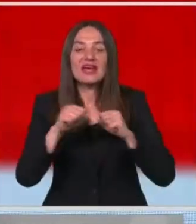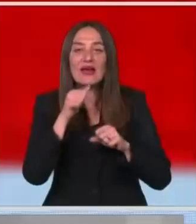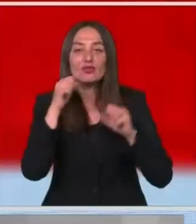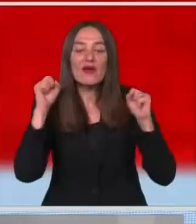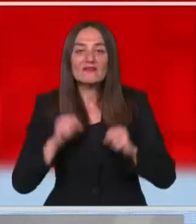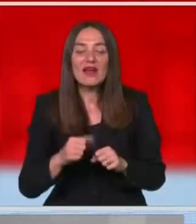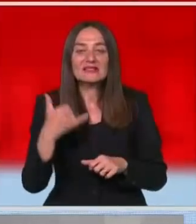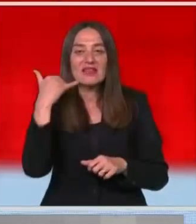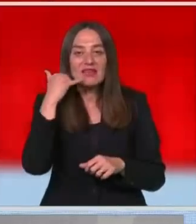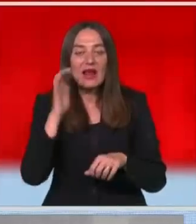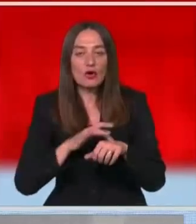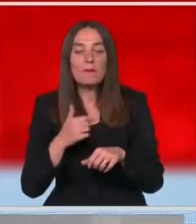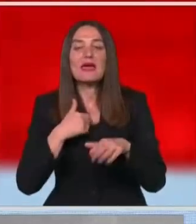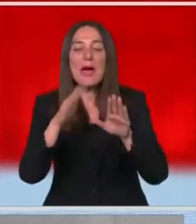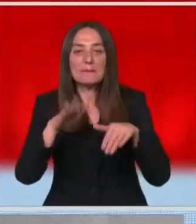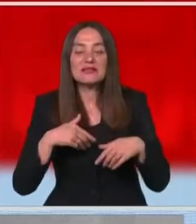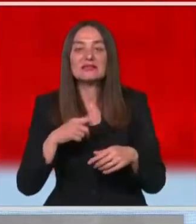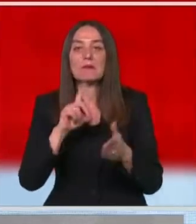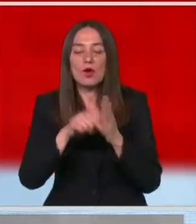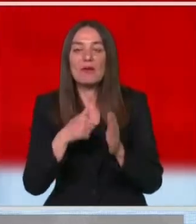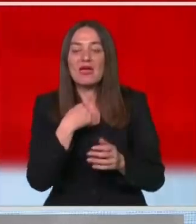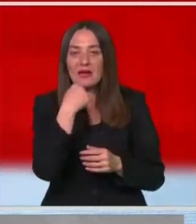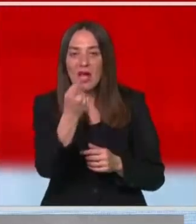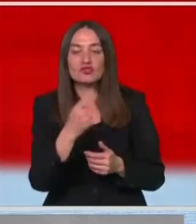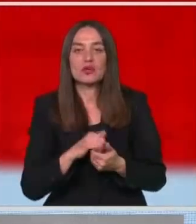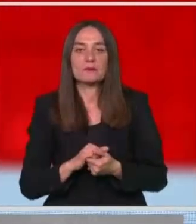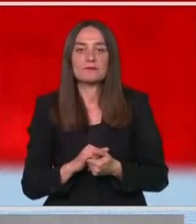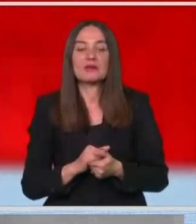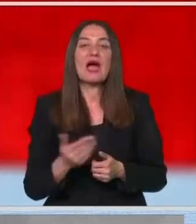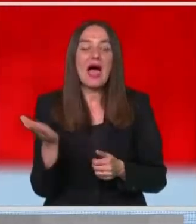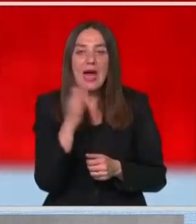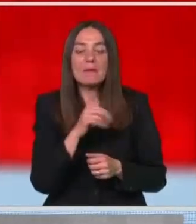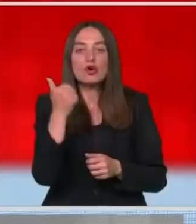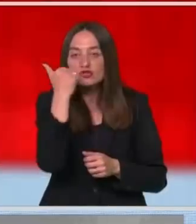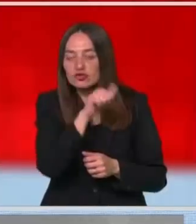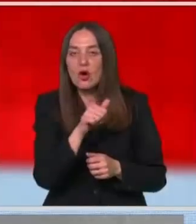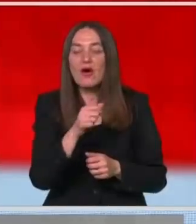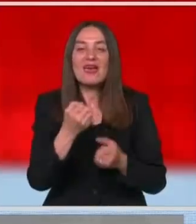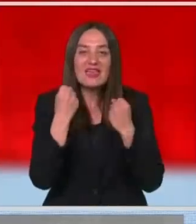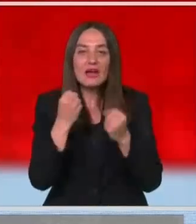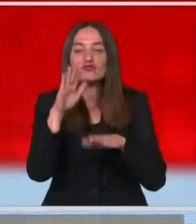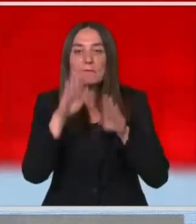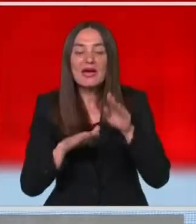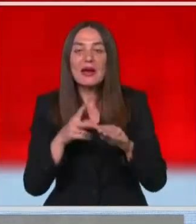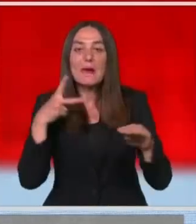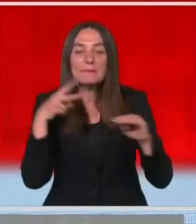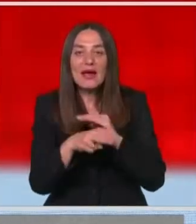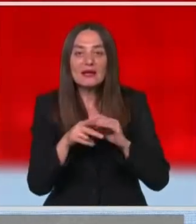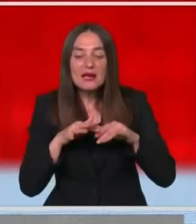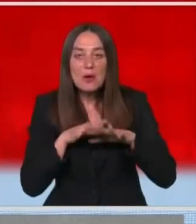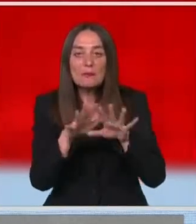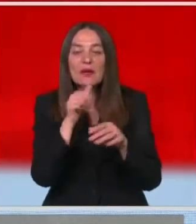Orion Telekoma. I pristajem odmah i kažem. Zato sam vas izvala. I kažem, znači, ajmo u što jače mere, prekinimo